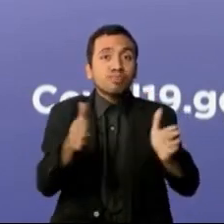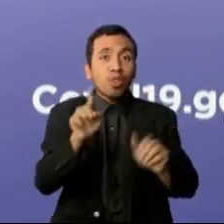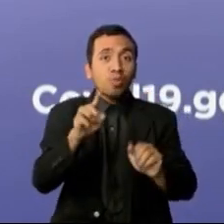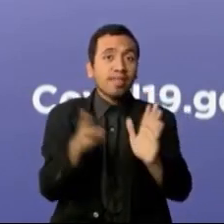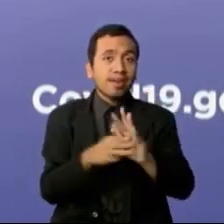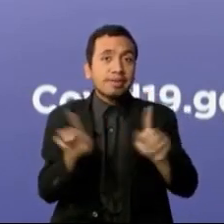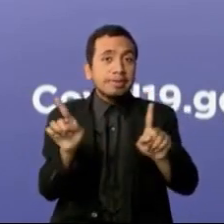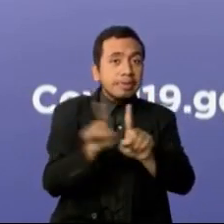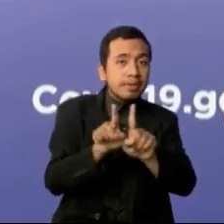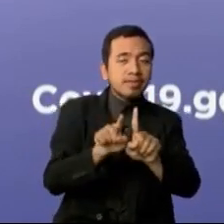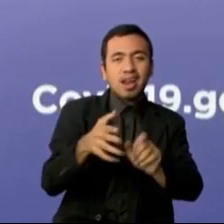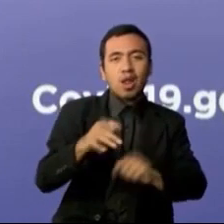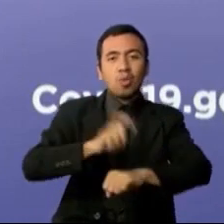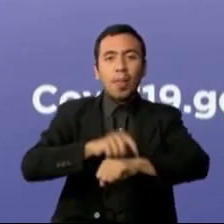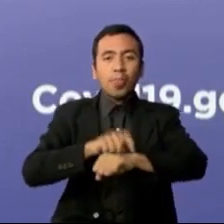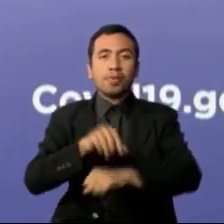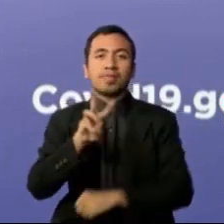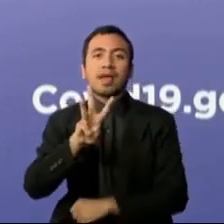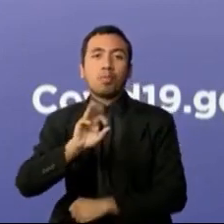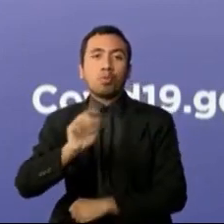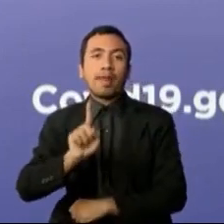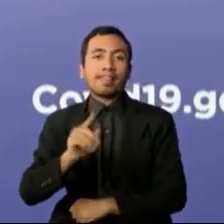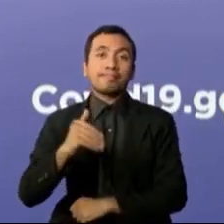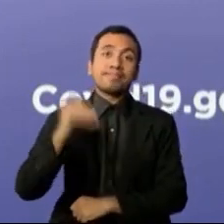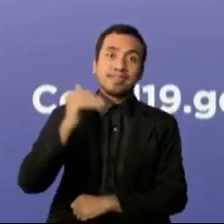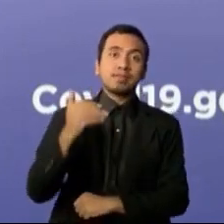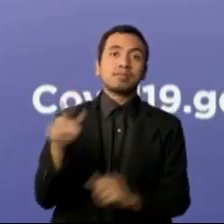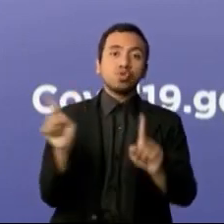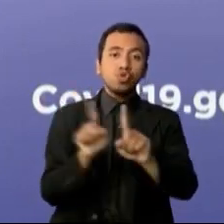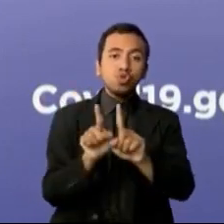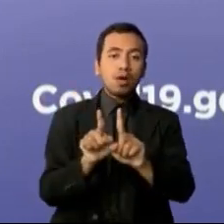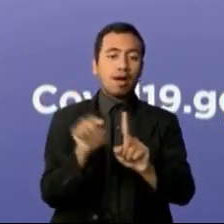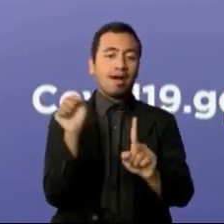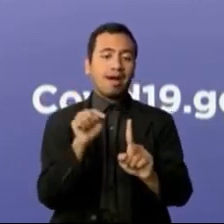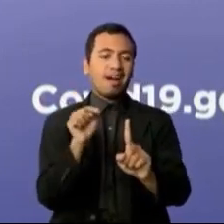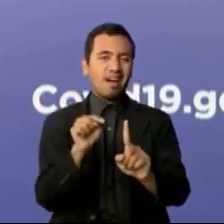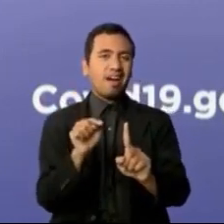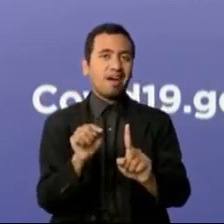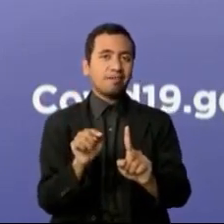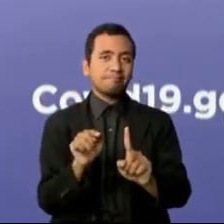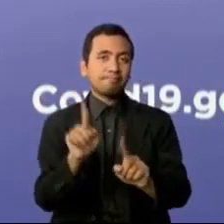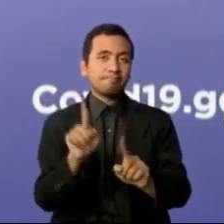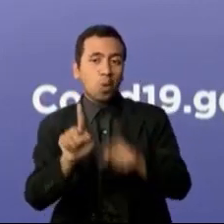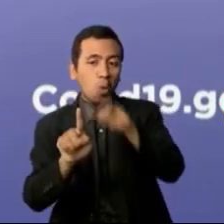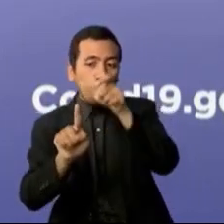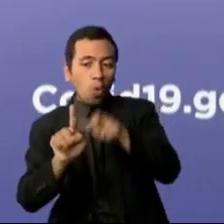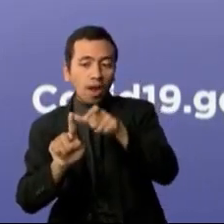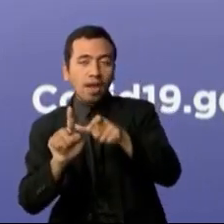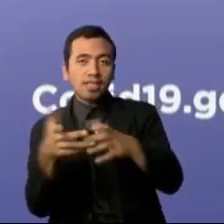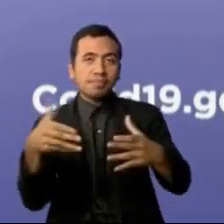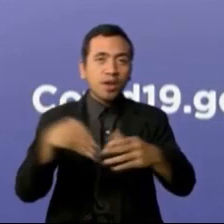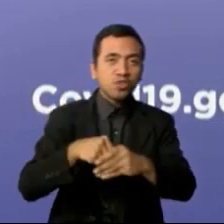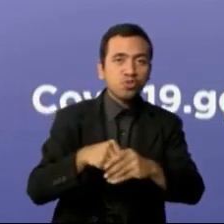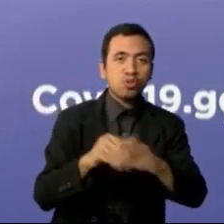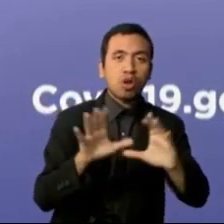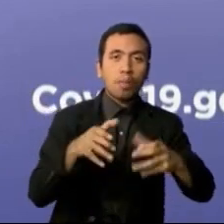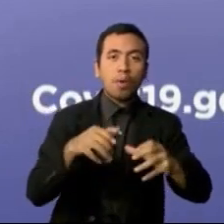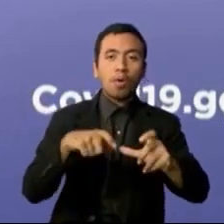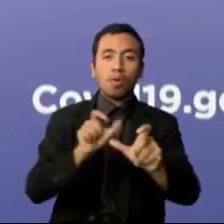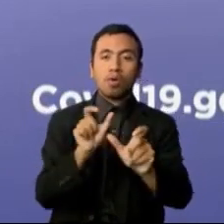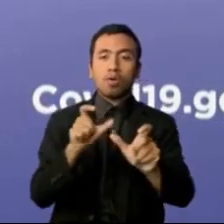waktu sekitar lebih dari setengah jam dan seterusnya maka ini juga kita masukkan di dalam kelompok kasus